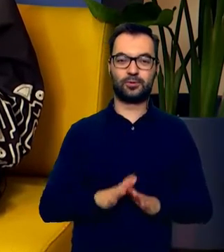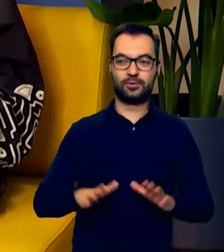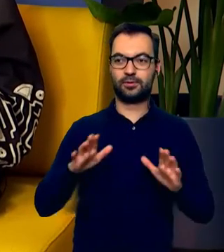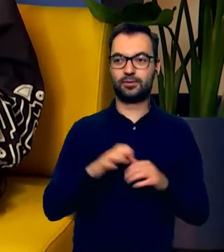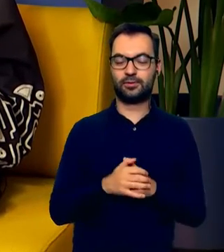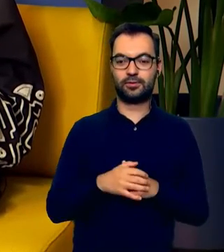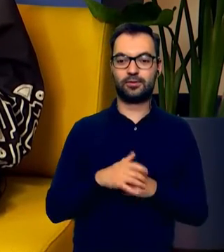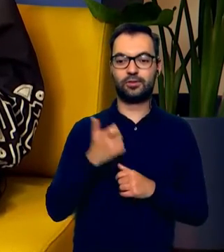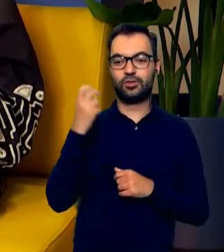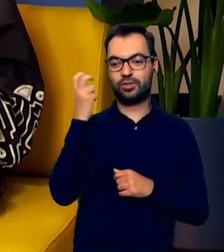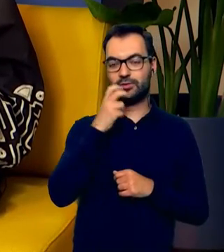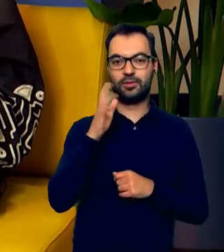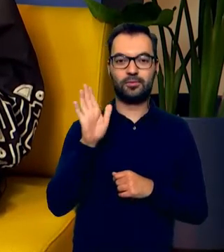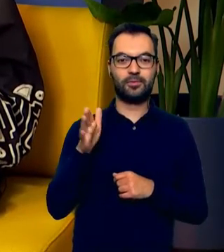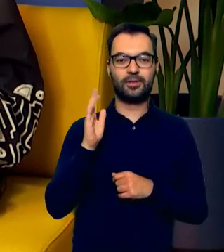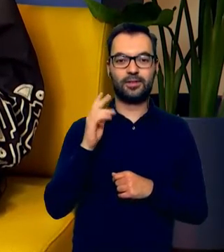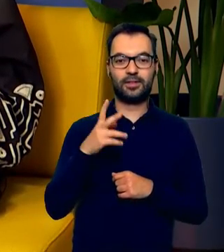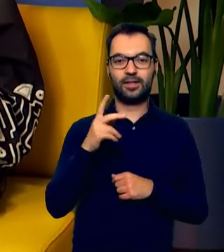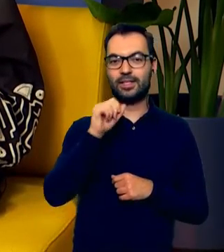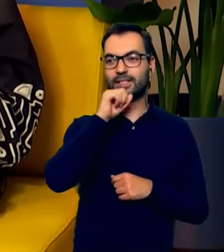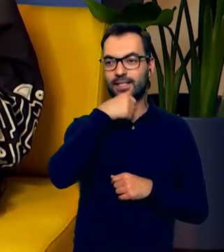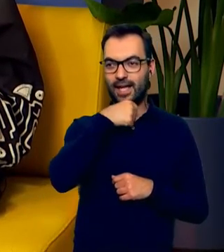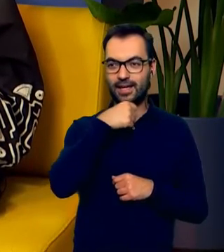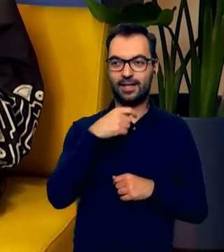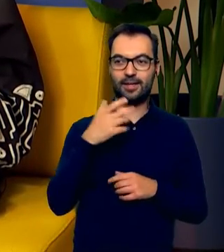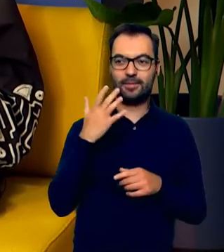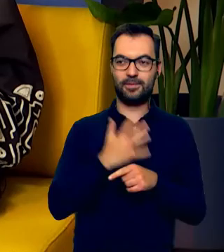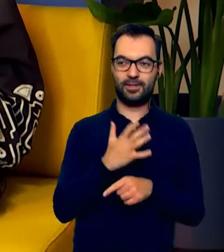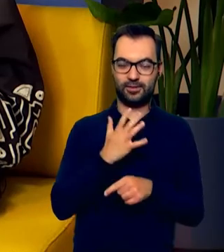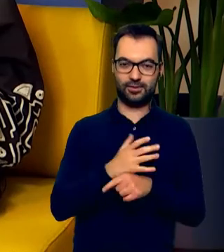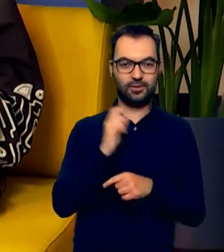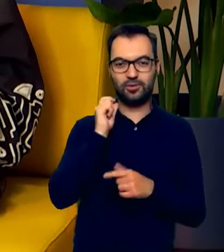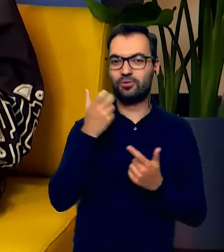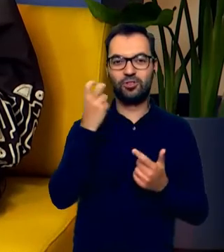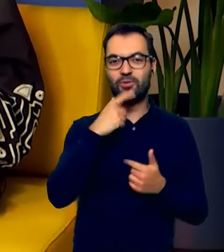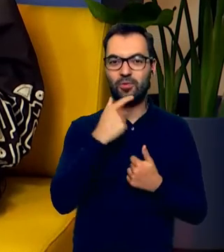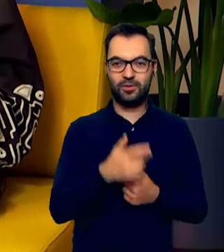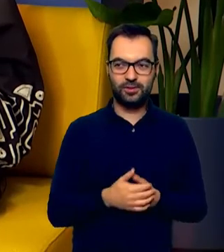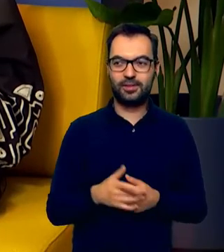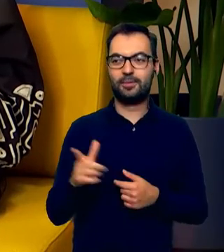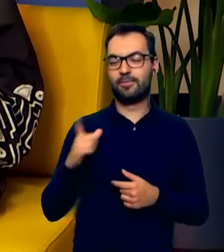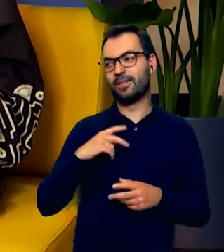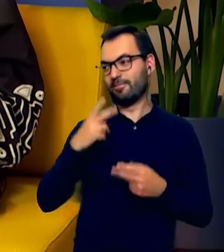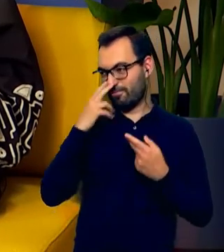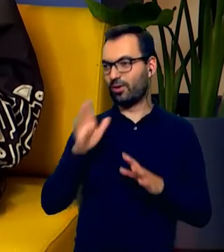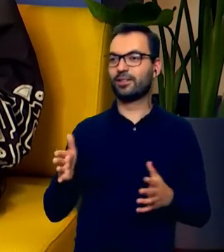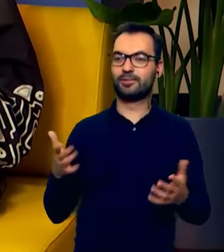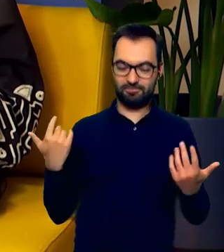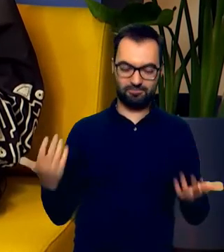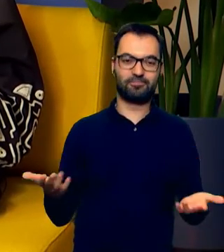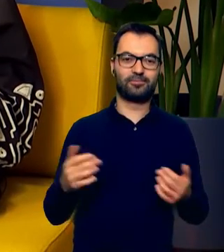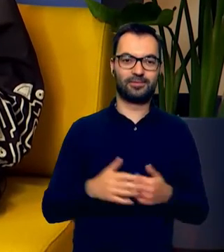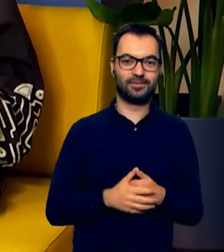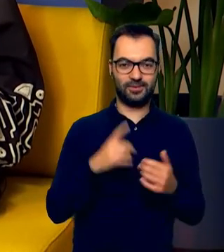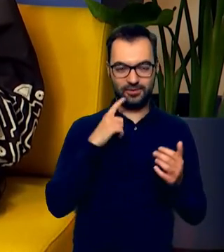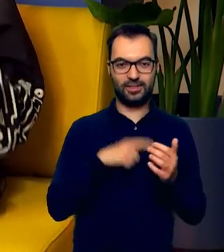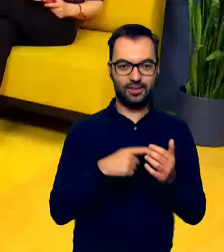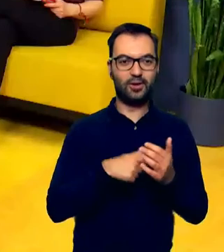a cóż ciekawego do powiedzenia mogą mieć podstarzałe... Pięćdziesiątki. Tak. No to myśmy mu pokazały. Właśnie. No